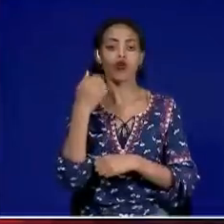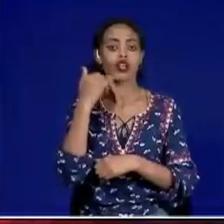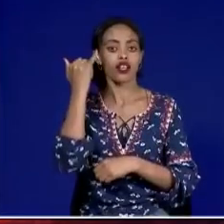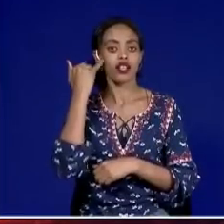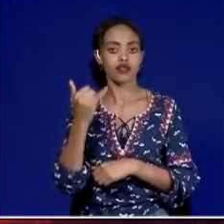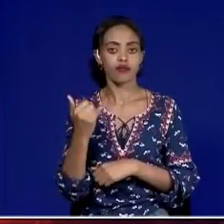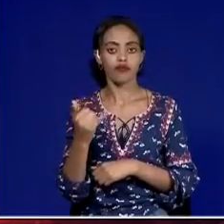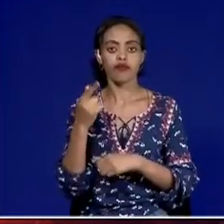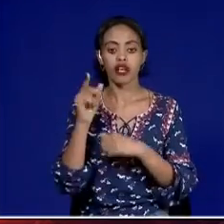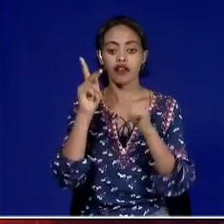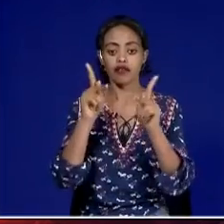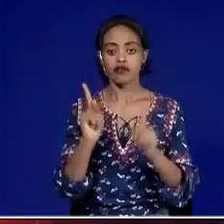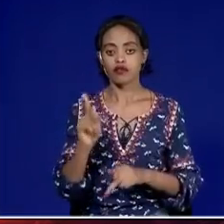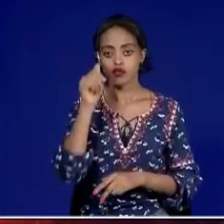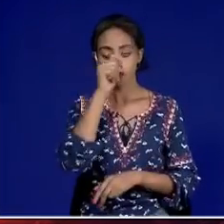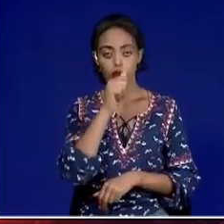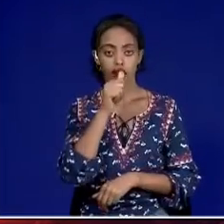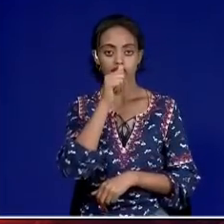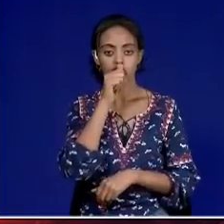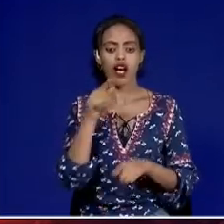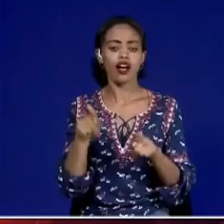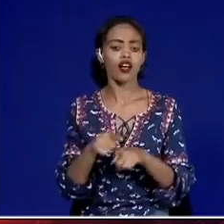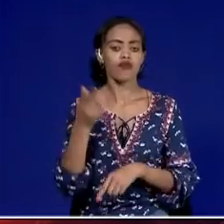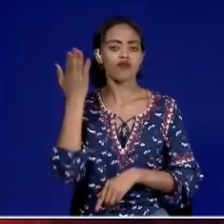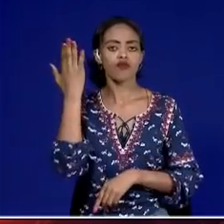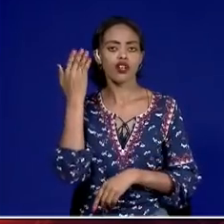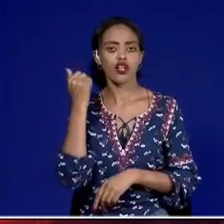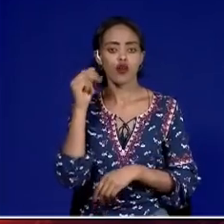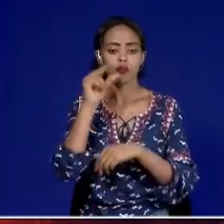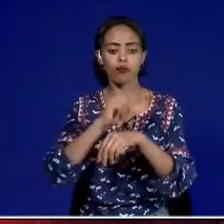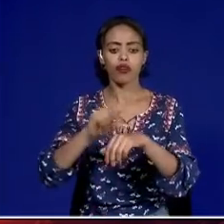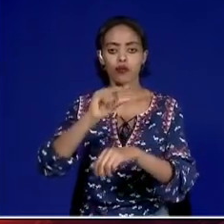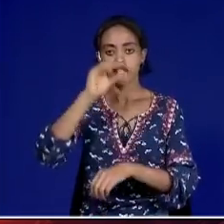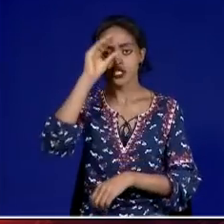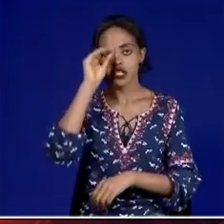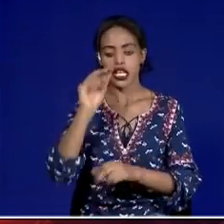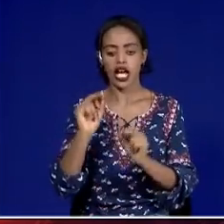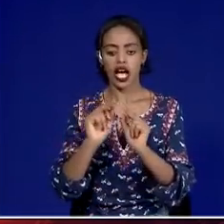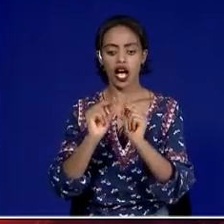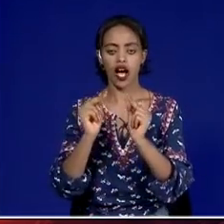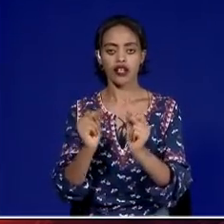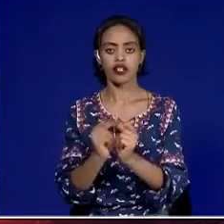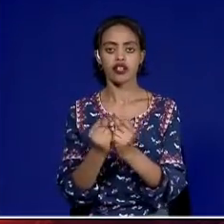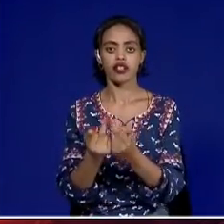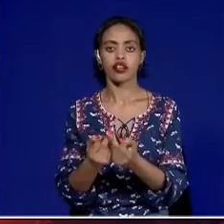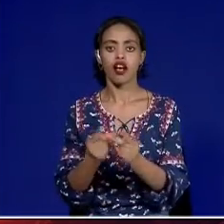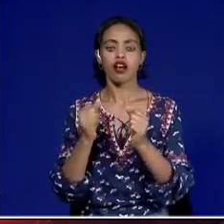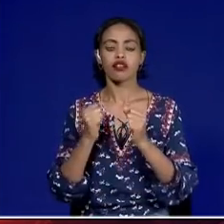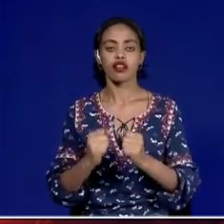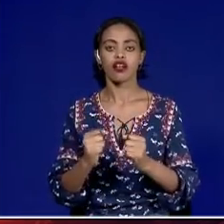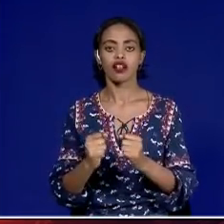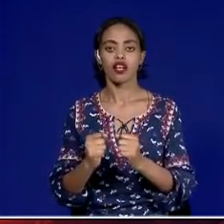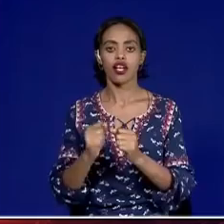ይልሓድር ኣብዚ ህዝቢ ኢትዮጵያ ማለት እዩ ከምና ቀደሙና ብሄር ብሄረሰብነትና ሓድነትና ጠናኪርና